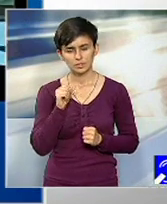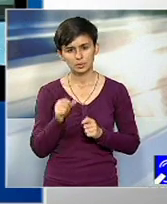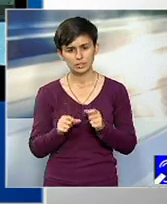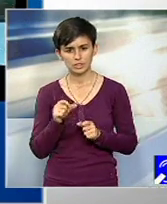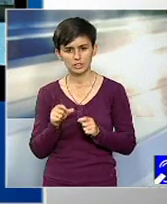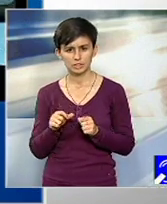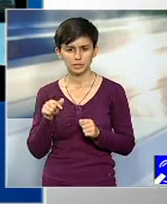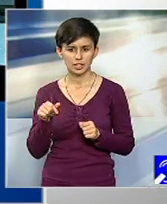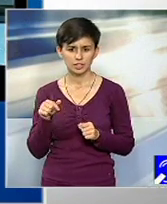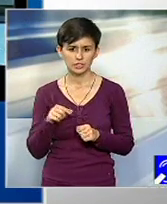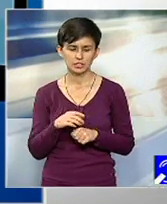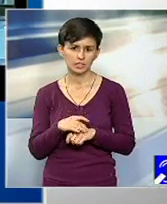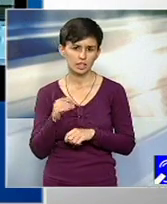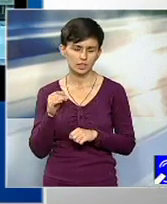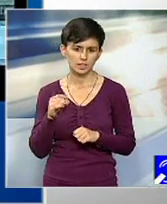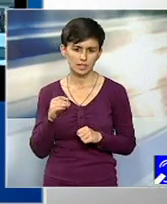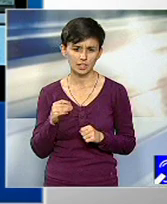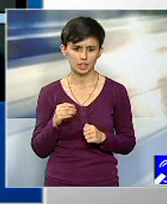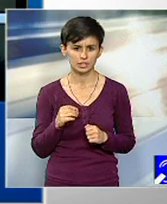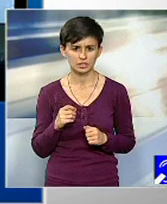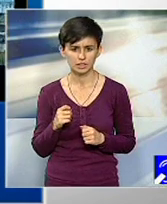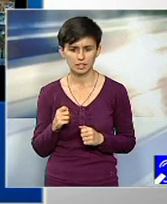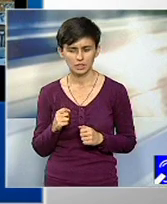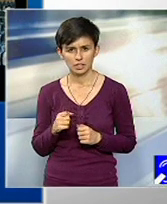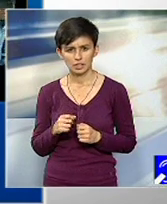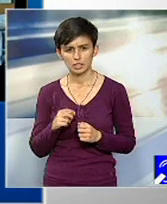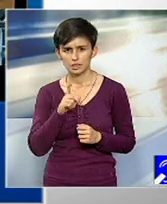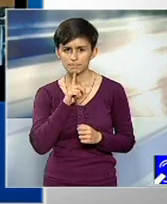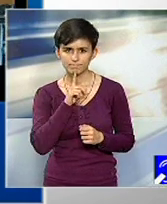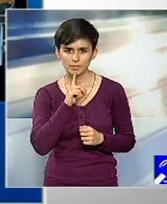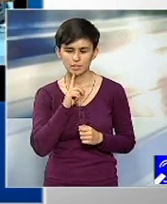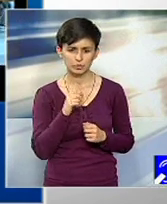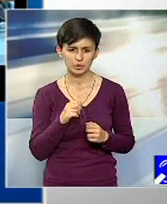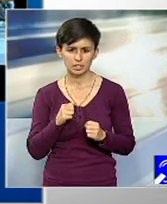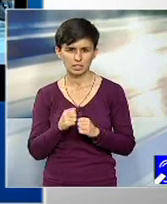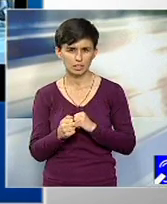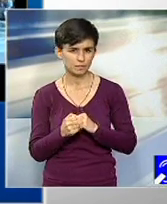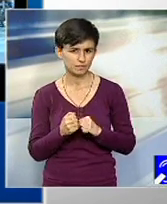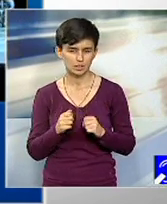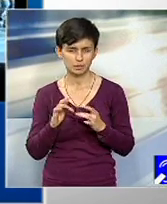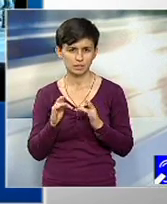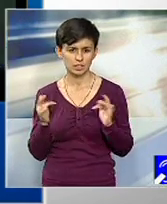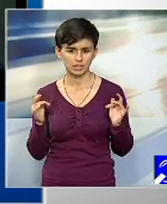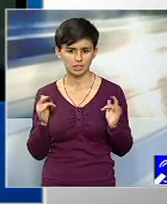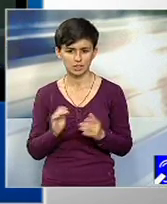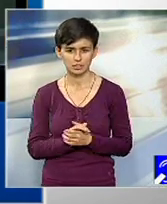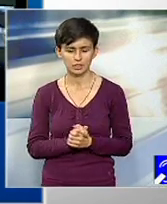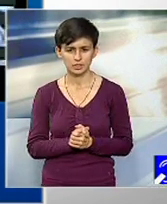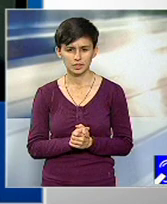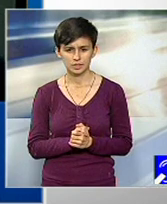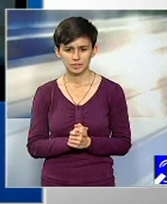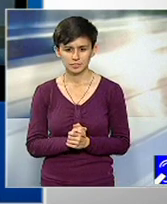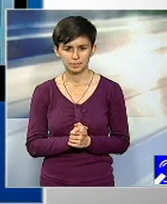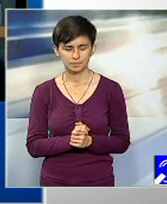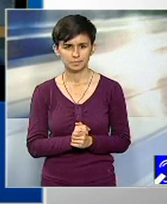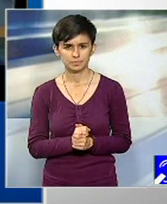această variantă tot a bullying-ului numită cyberbullying. Adică în mediul online, nu? În mediul virtual.